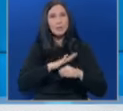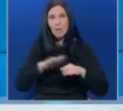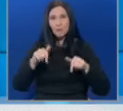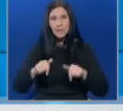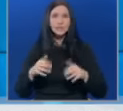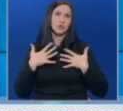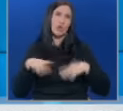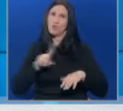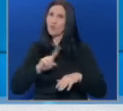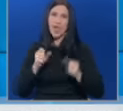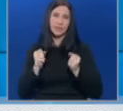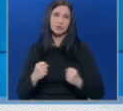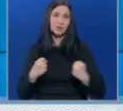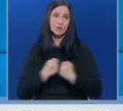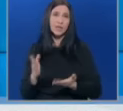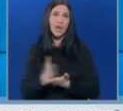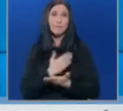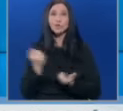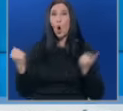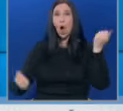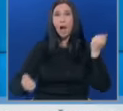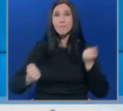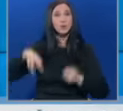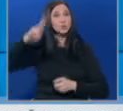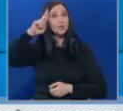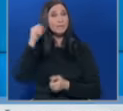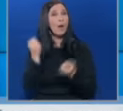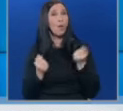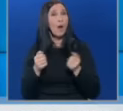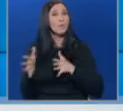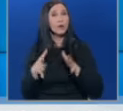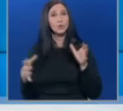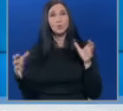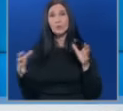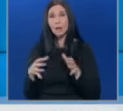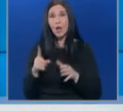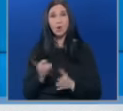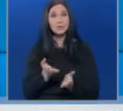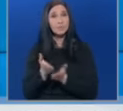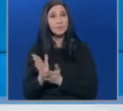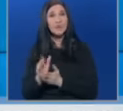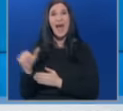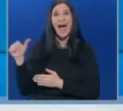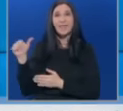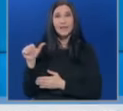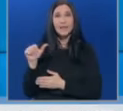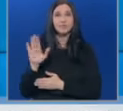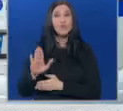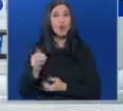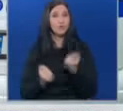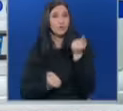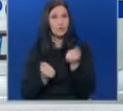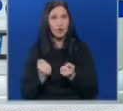тежко. Инцидентът е станал между тежкотоварен камион и служебен автомобил на Народното събрание, в който са пътували Атанасов и шофьорът